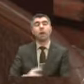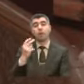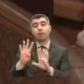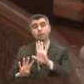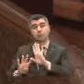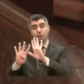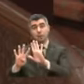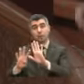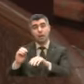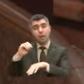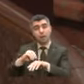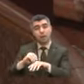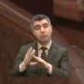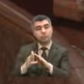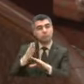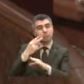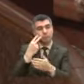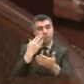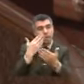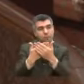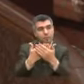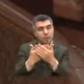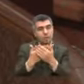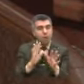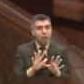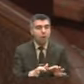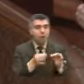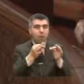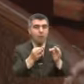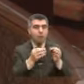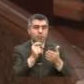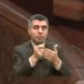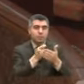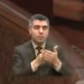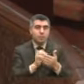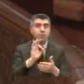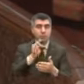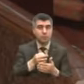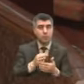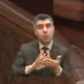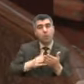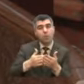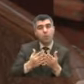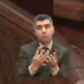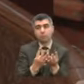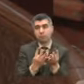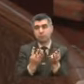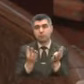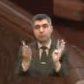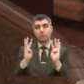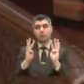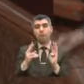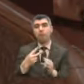للمقالع بالزيارة ودارت الملاحظات التالية: ضرورة استكمال أنصاب وتسييج مواقع المقلع لمنع ولوج